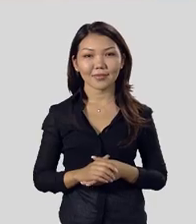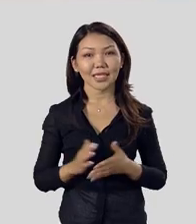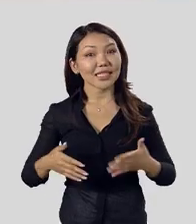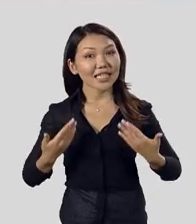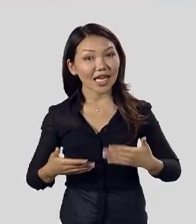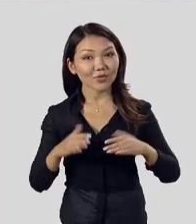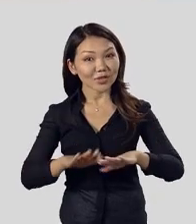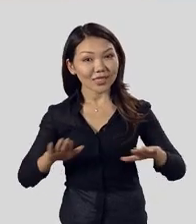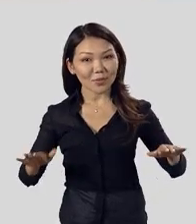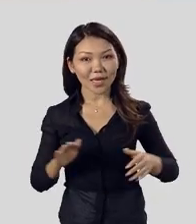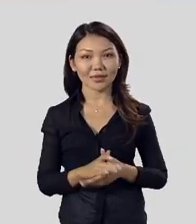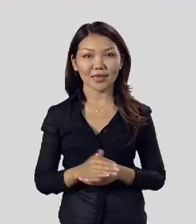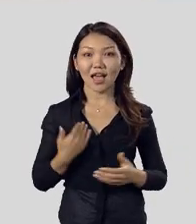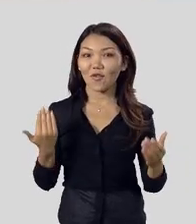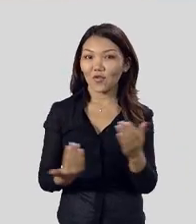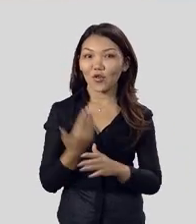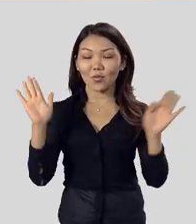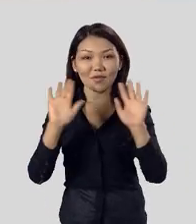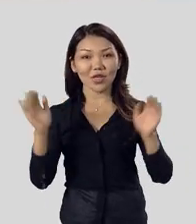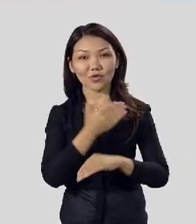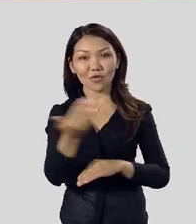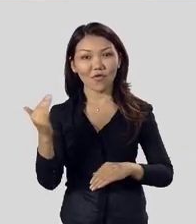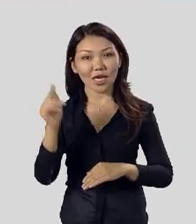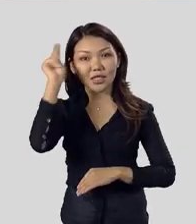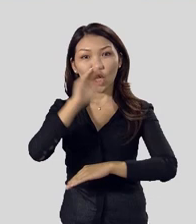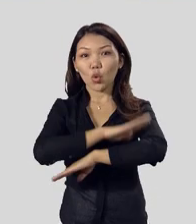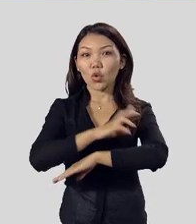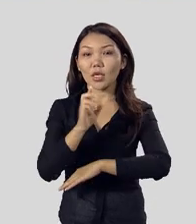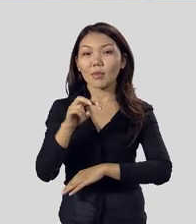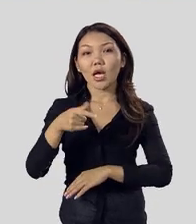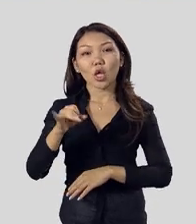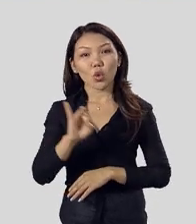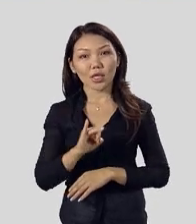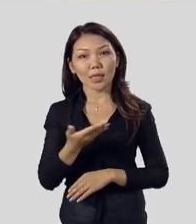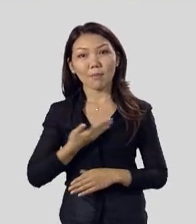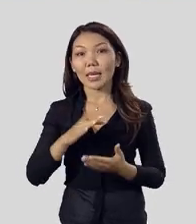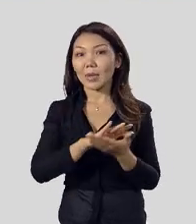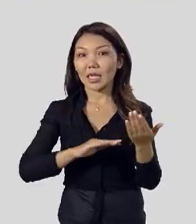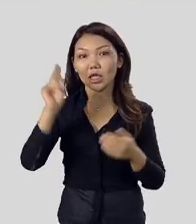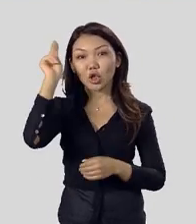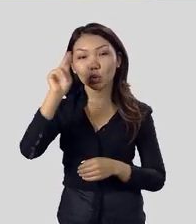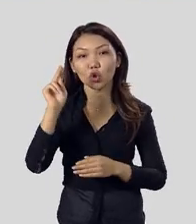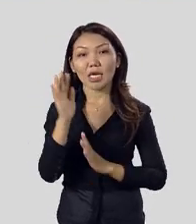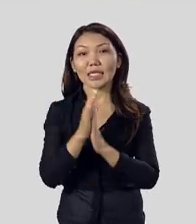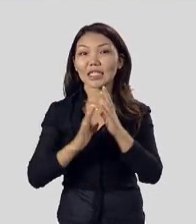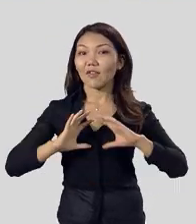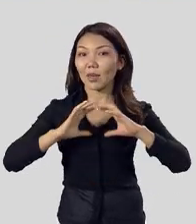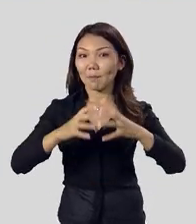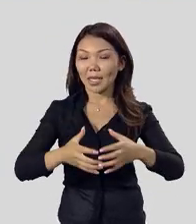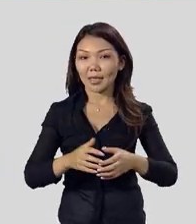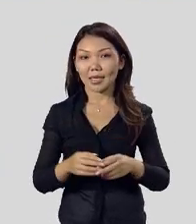здравствуйте ребята я вновь приветствую вас на уроке биологии мы продолжаем изучение растительного мира